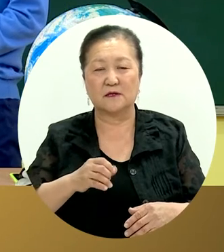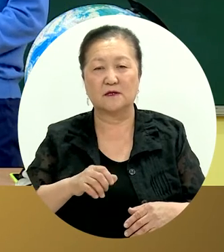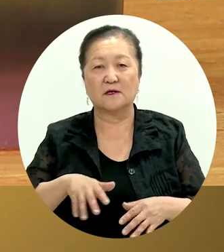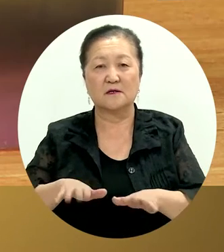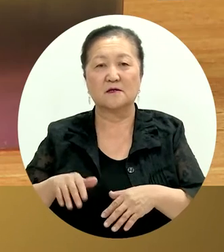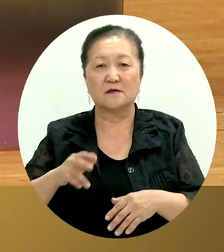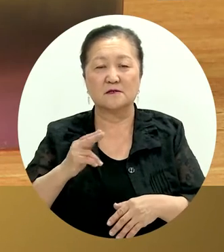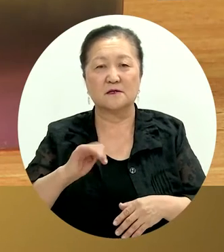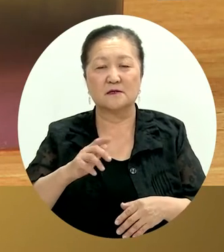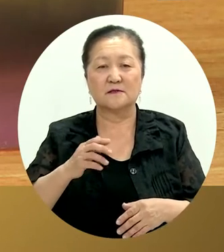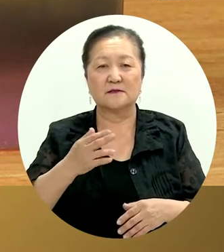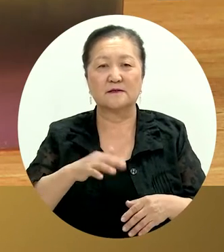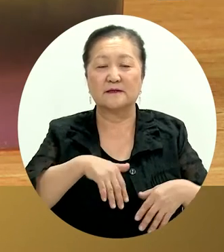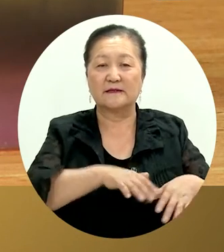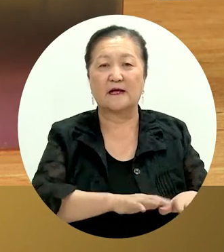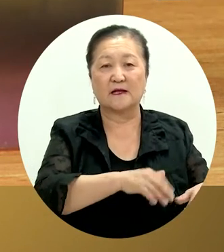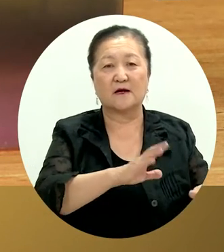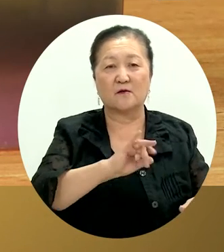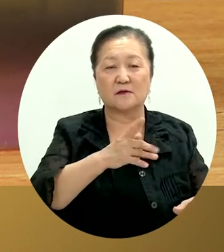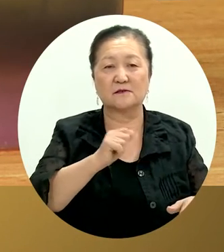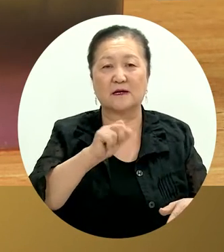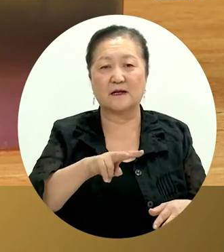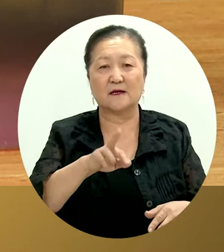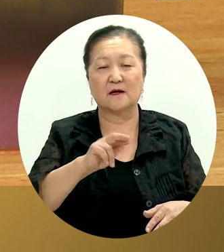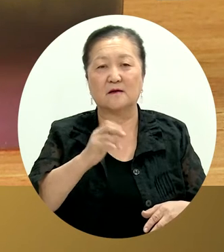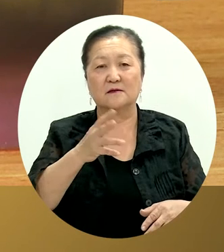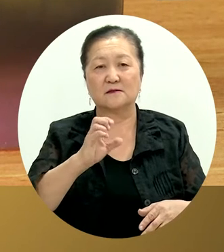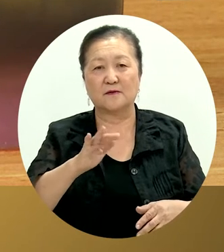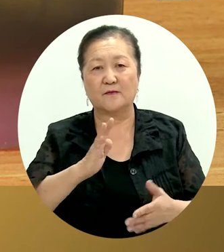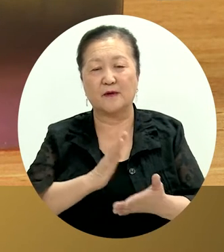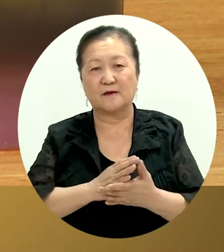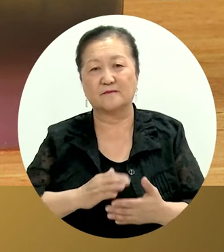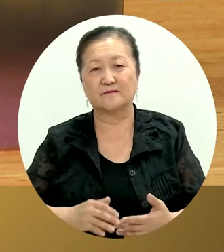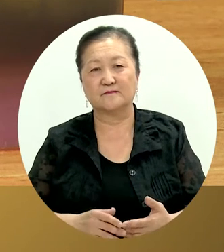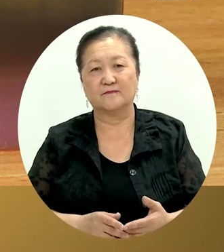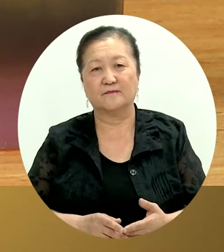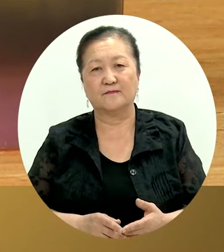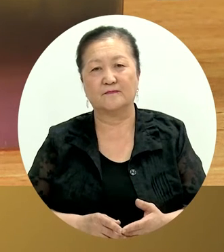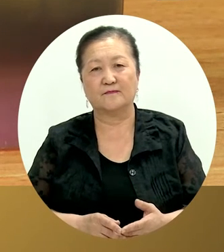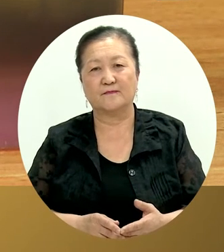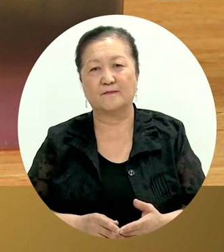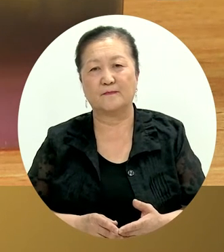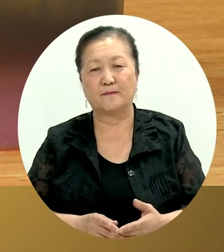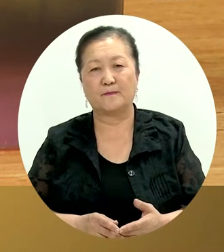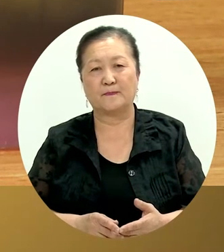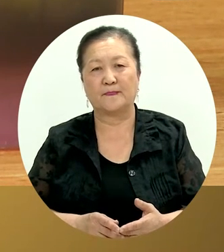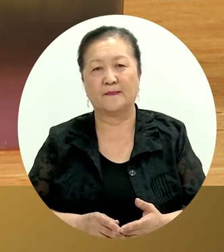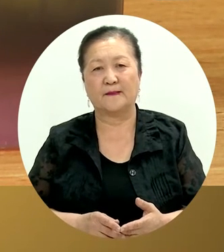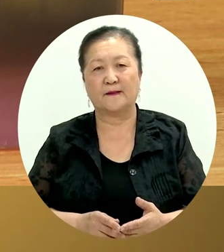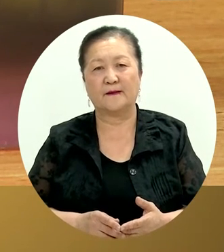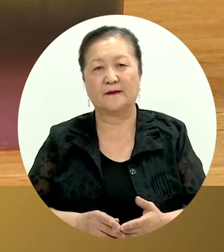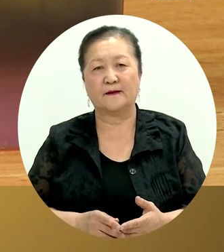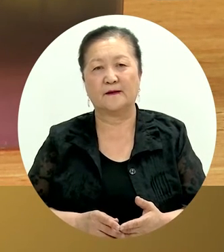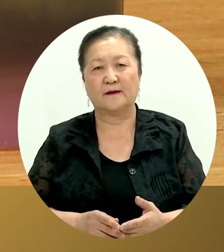урсгал явагдсан тий. Аа тэгэхээр газар дундын тэнгисийн давсчлалт нь Атлантын далаа уснаас арай илүү гэж ойлгож болох юм ээ тий. Тийм